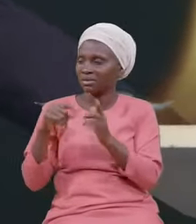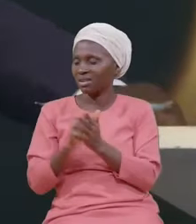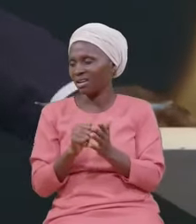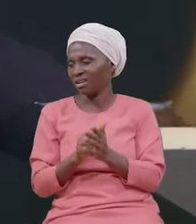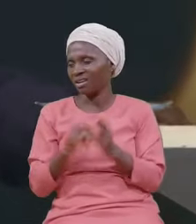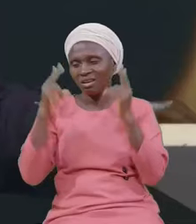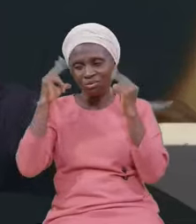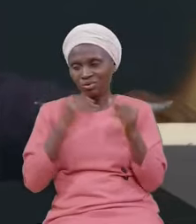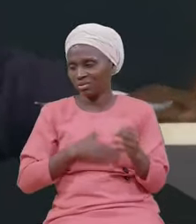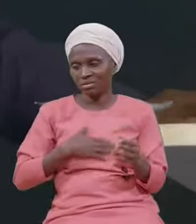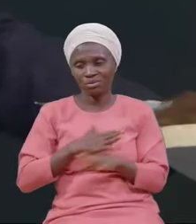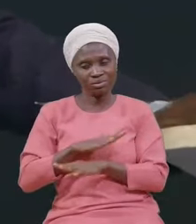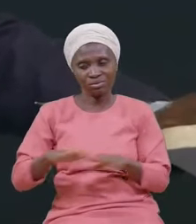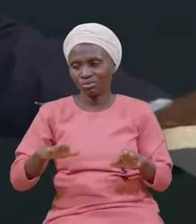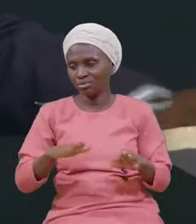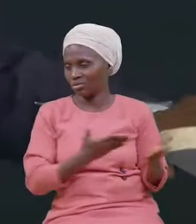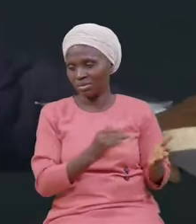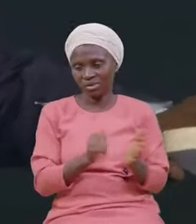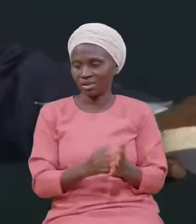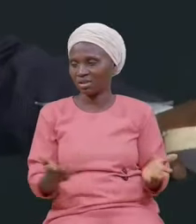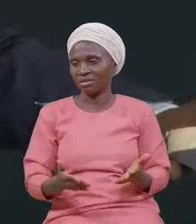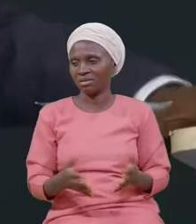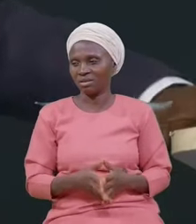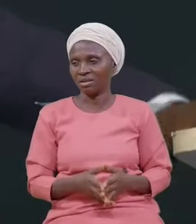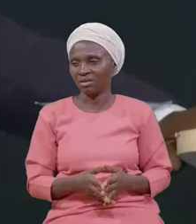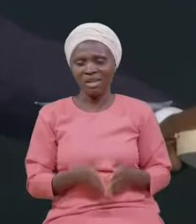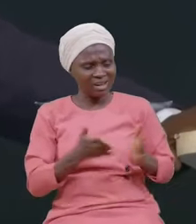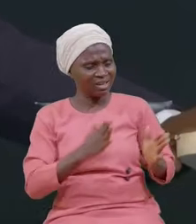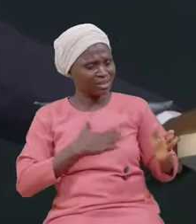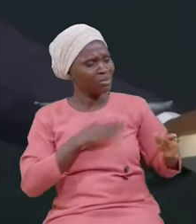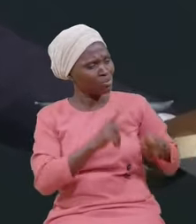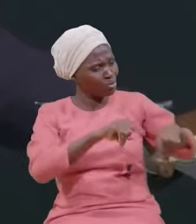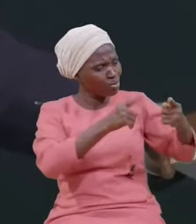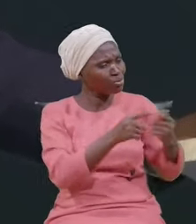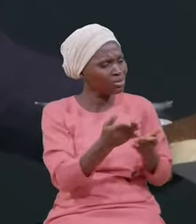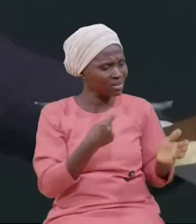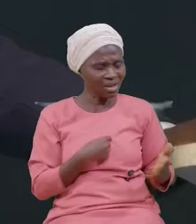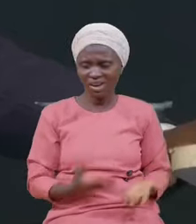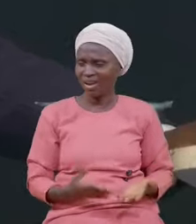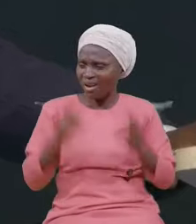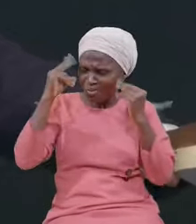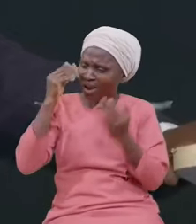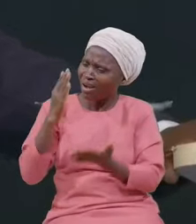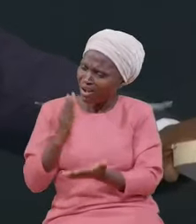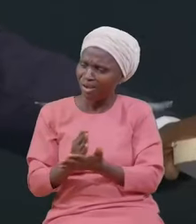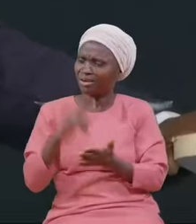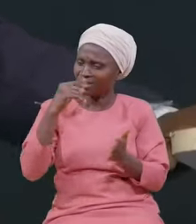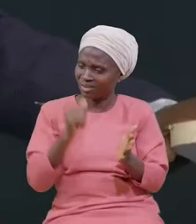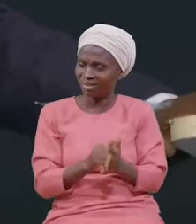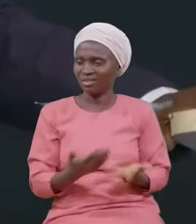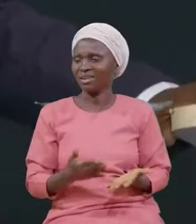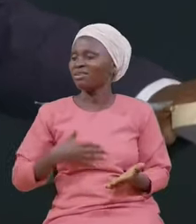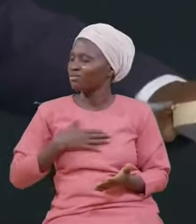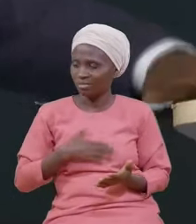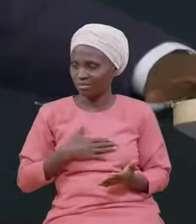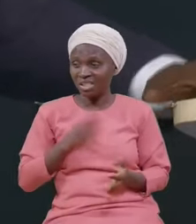ici. Que mon peuple, laisse aller mon peuple, pour qu'il me servit. Moïse, attends, s'il te plaît. Si tu aimes